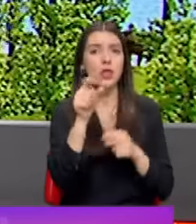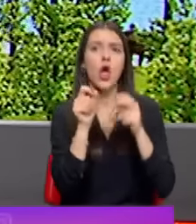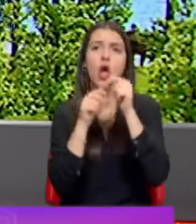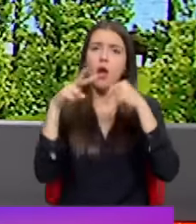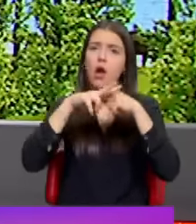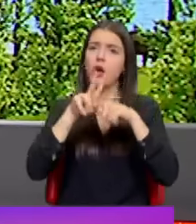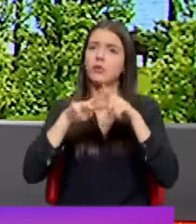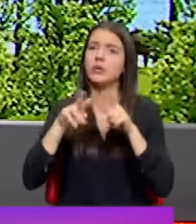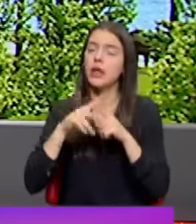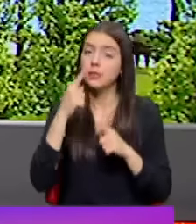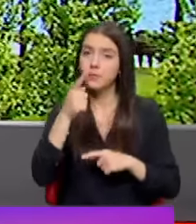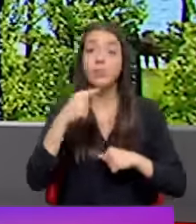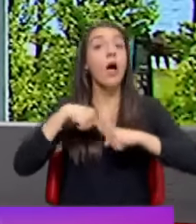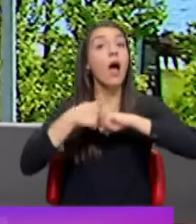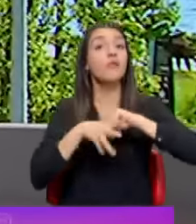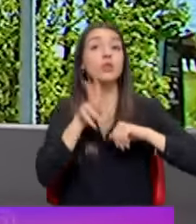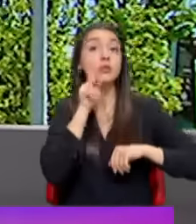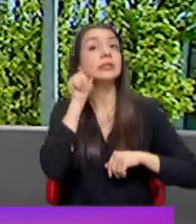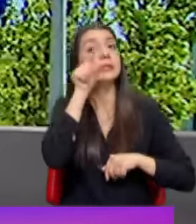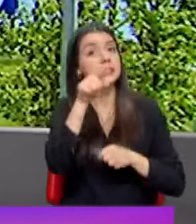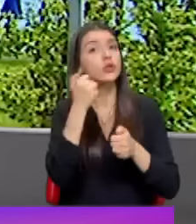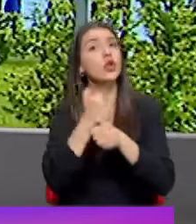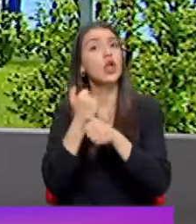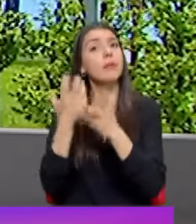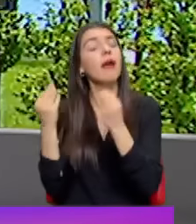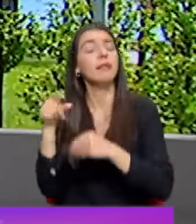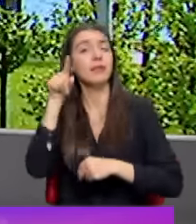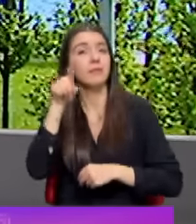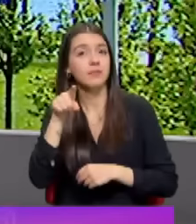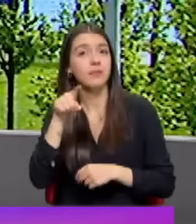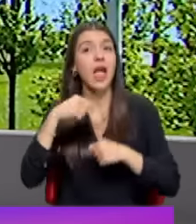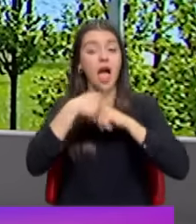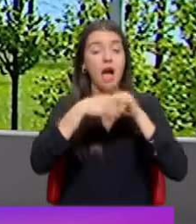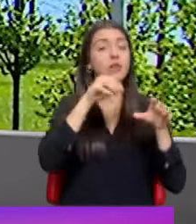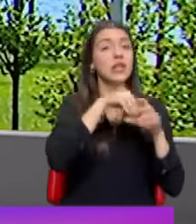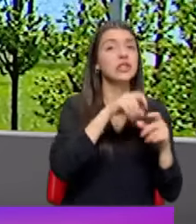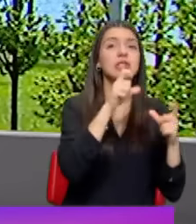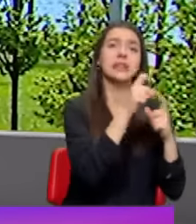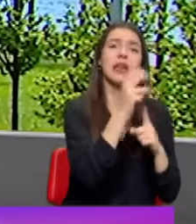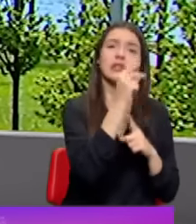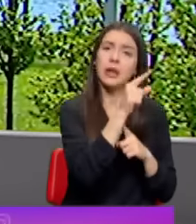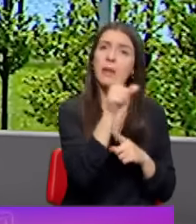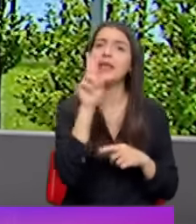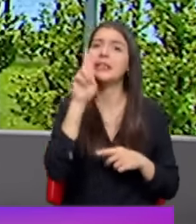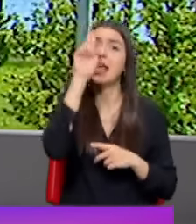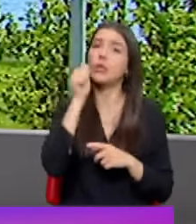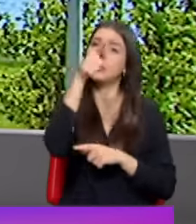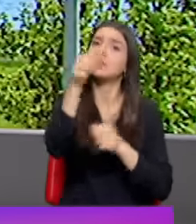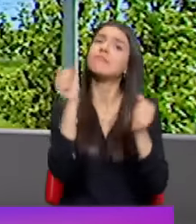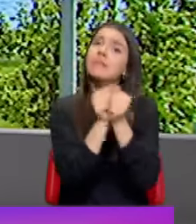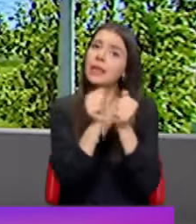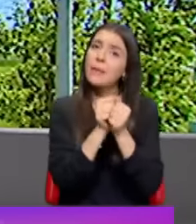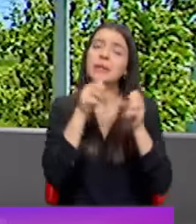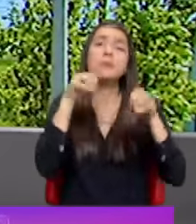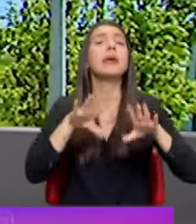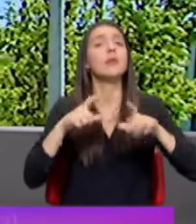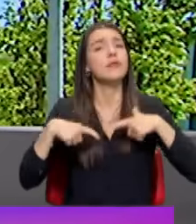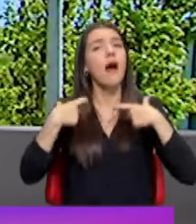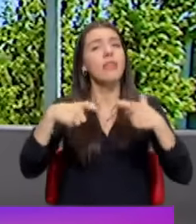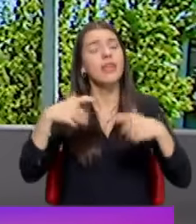demiş ki hafta sonları siz ve Gülbin Hanım. Hafta içi Selçuk Bey ve İlker Bey. 7 gün sizinleyiz, bırakamıyoruz. Hatay'dan sevgiler